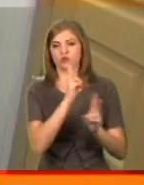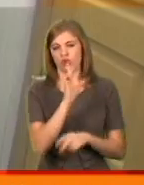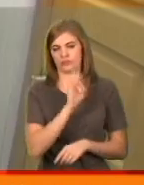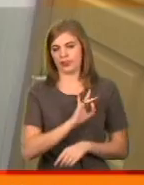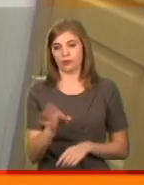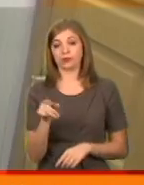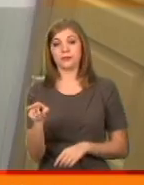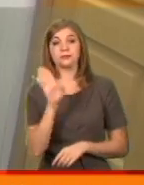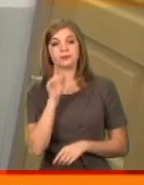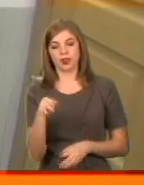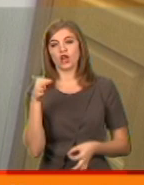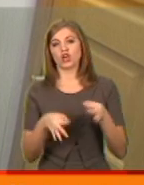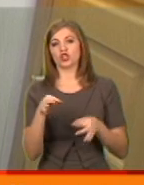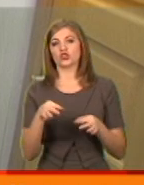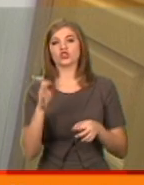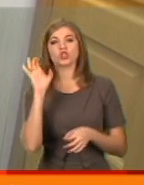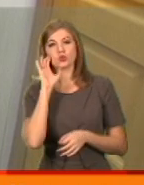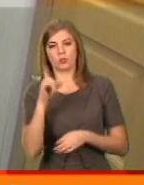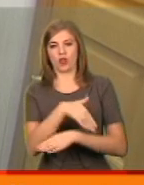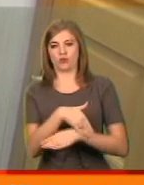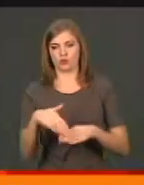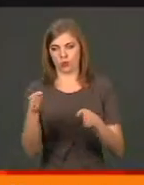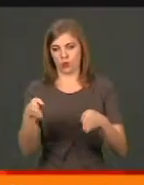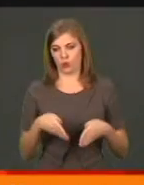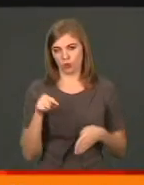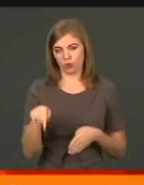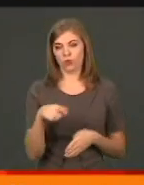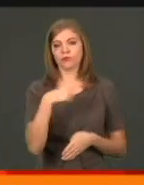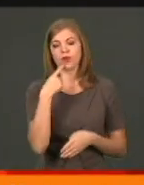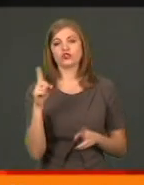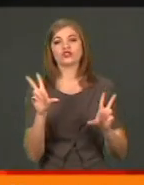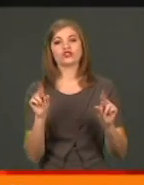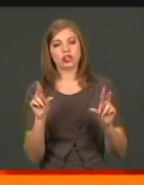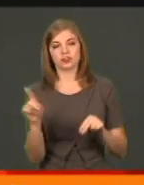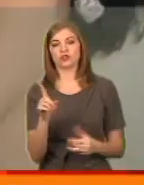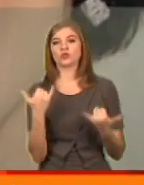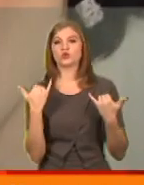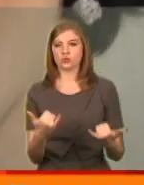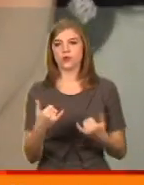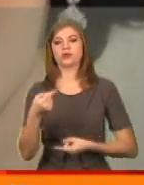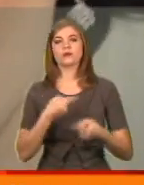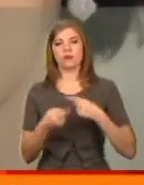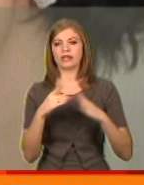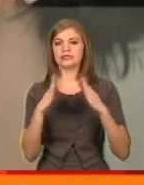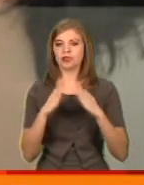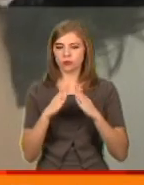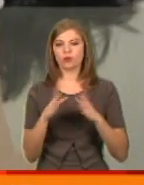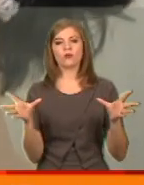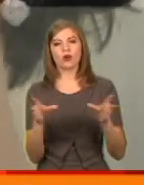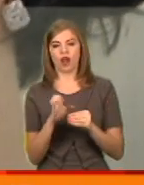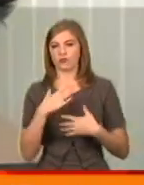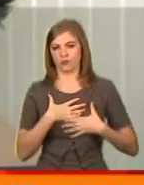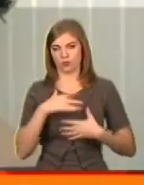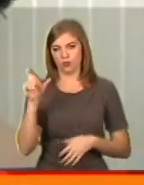будемо. Даша Астафєва рішення судді слухала з коридору судової зали. Каже, щаслива, що сьогодні повернеться додому разом